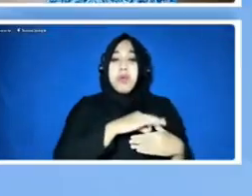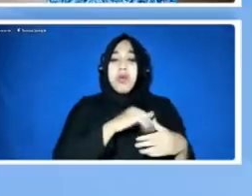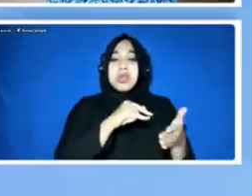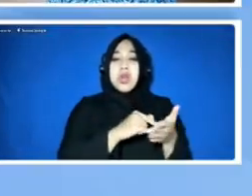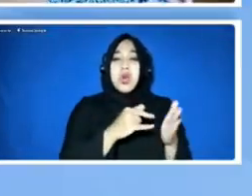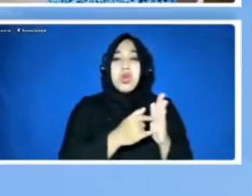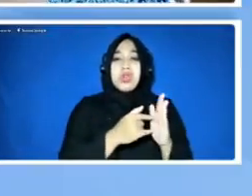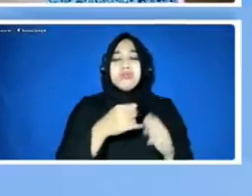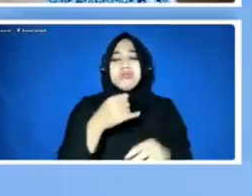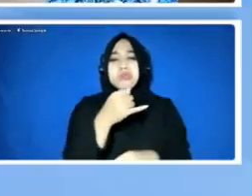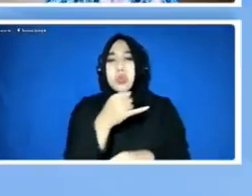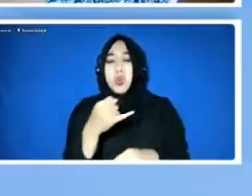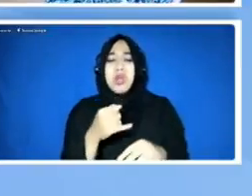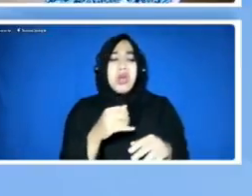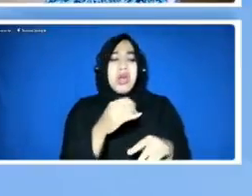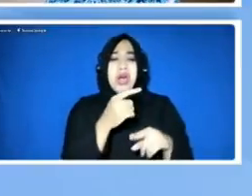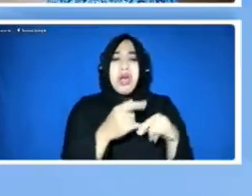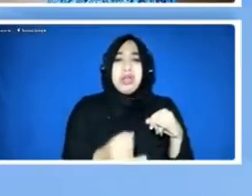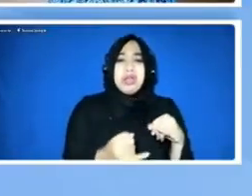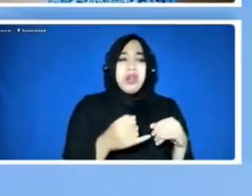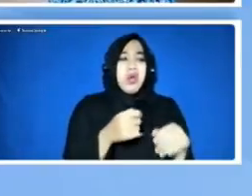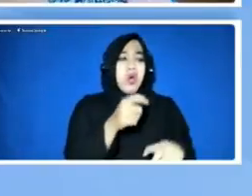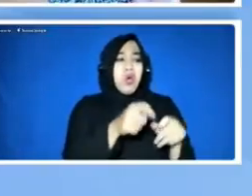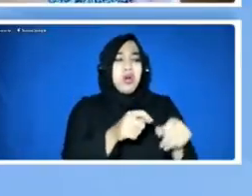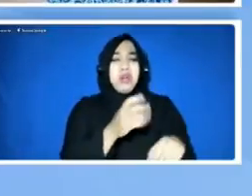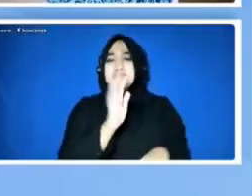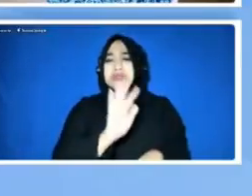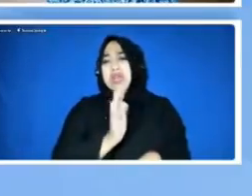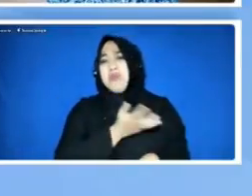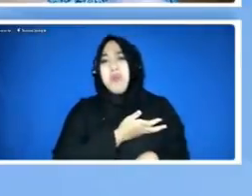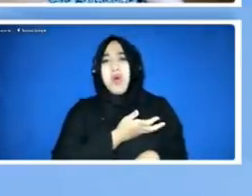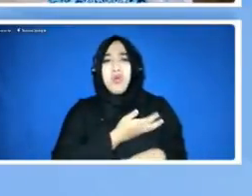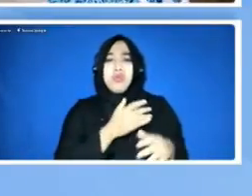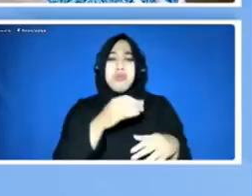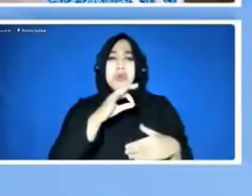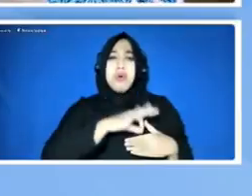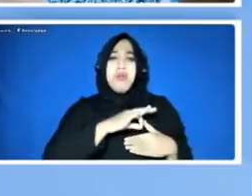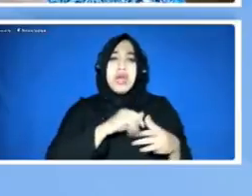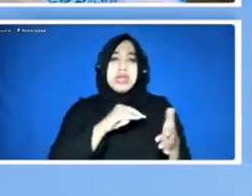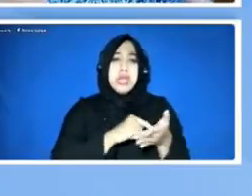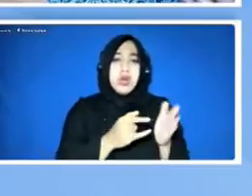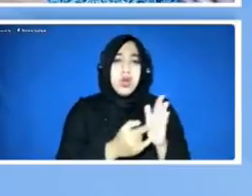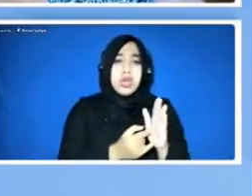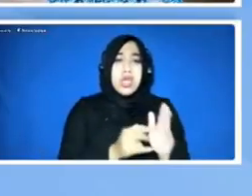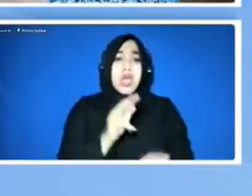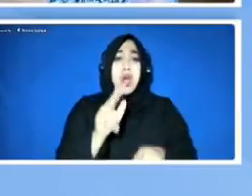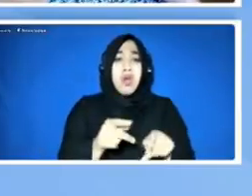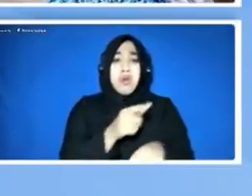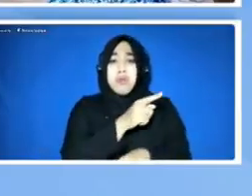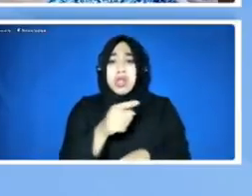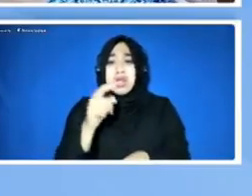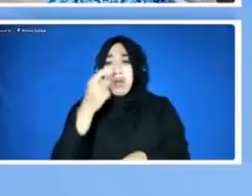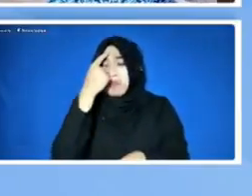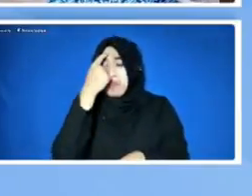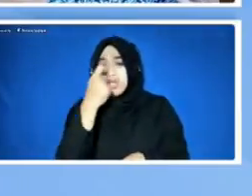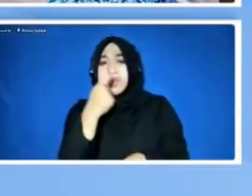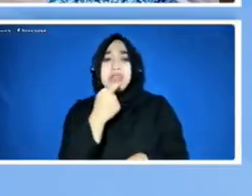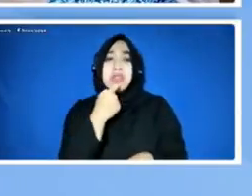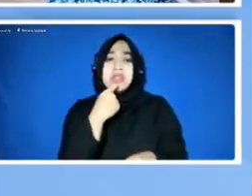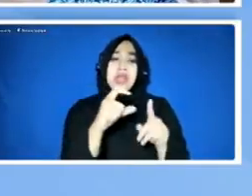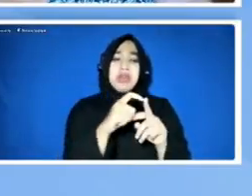meaningless, karena akhirnya orang juga enggan untuk menggunakan teknologi tersebut ketika mereka tidak percaya dengan data yang akan